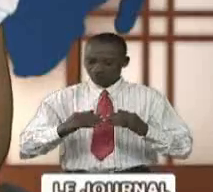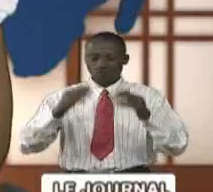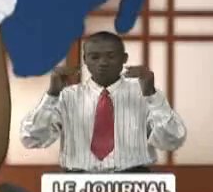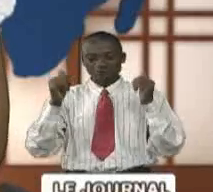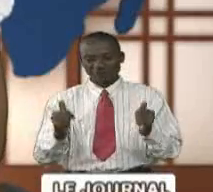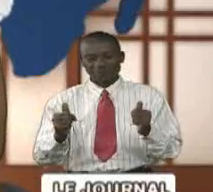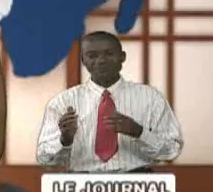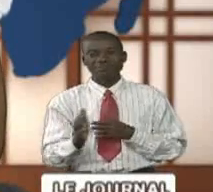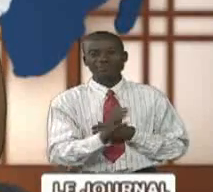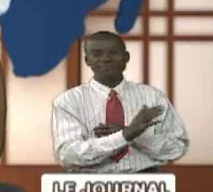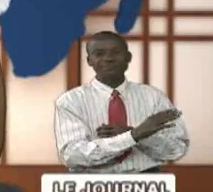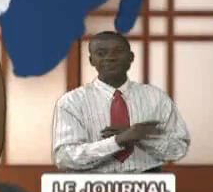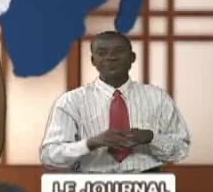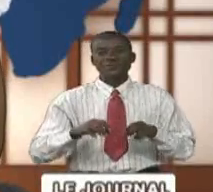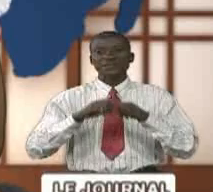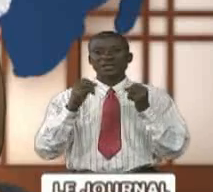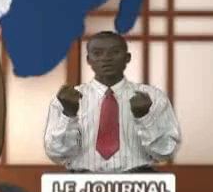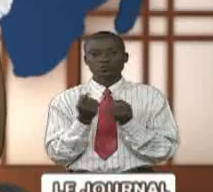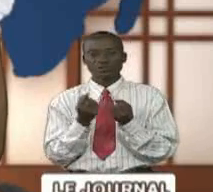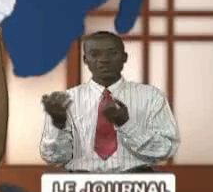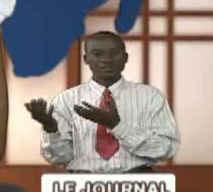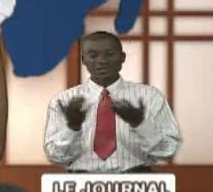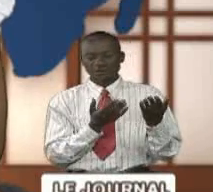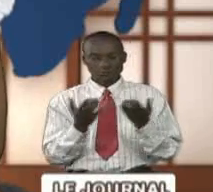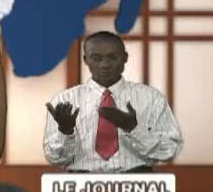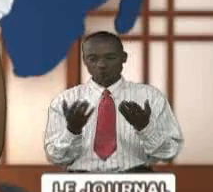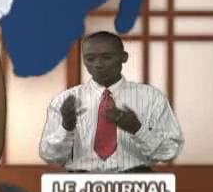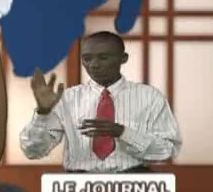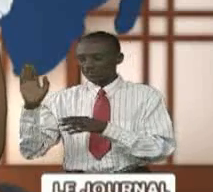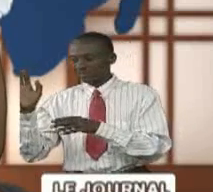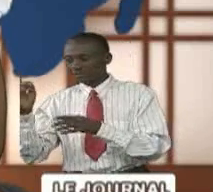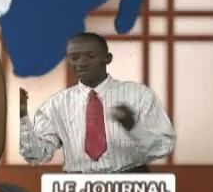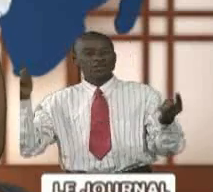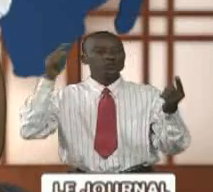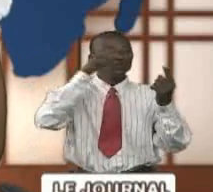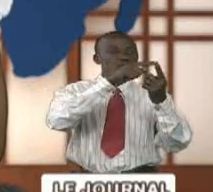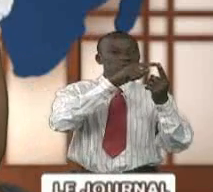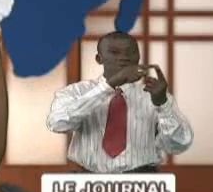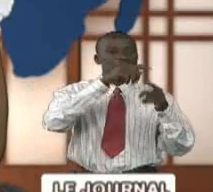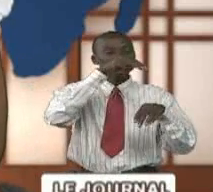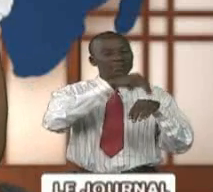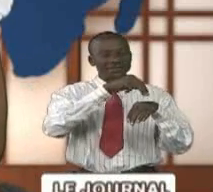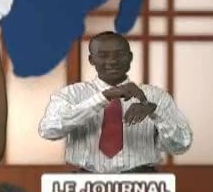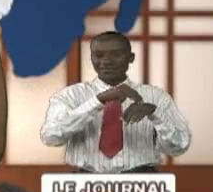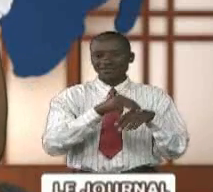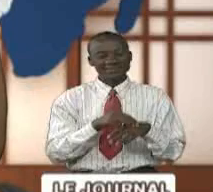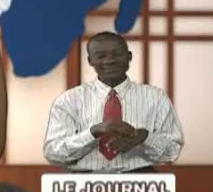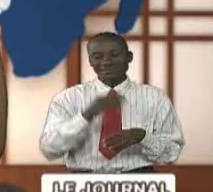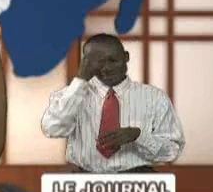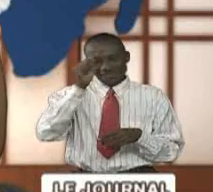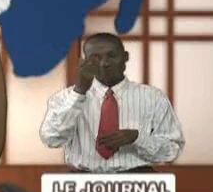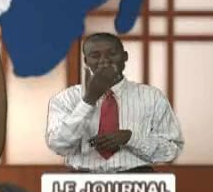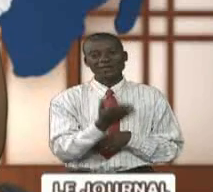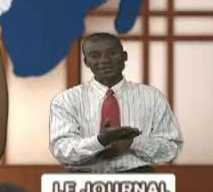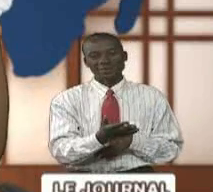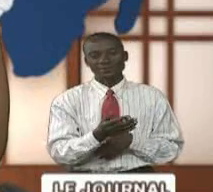société congolaise des transports Matadi est paralysée par la grève observée par les agents de la SCPP.